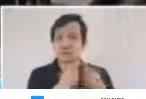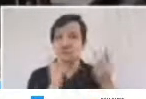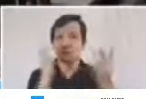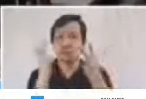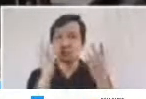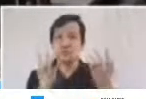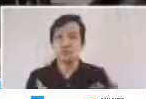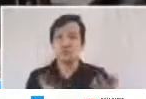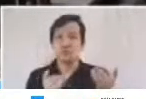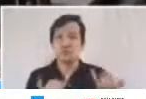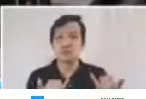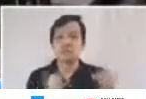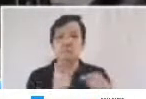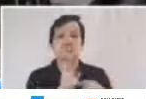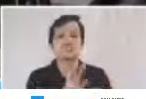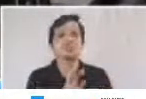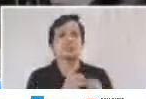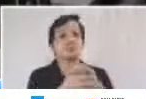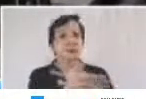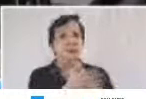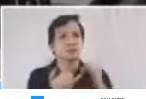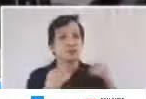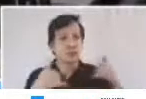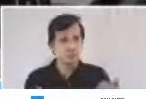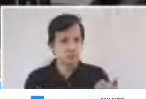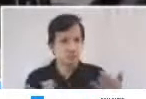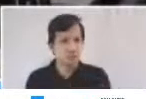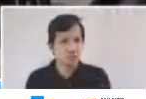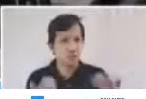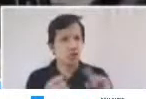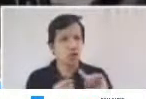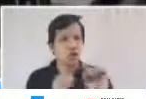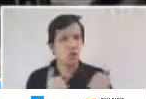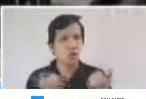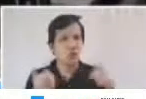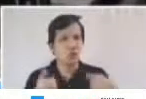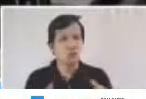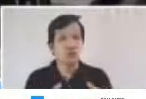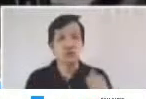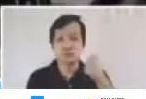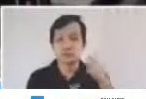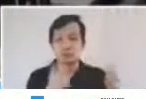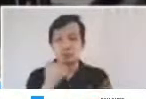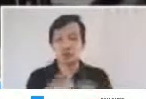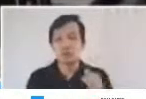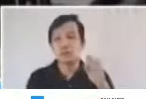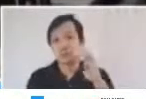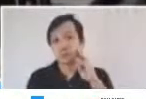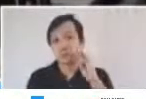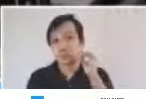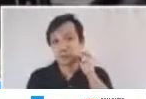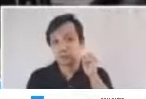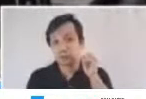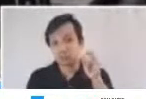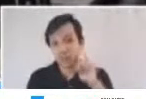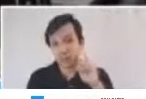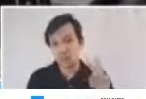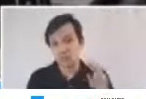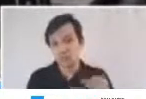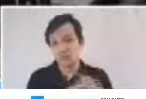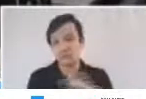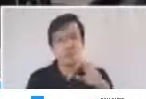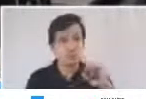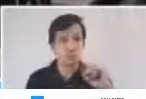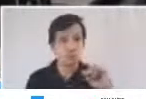konteksto kung bakit kailangan hatiin ang confirmed COVID-19 cases. Ang tanong po natin ay paano po